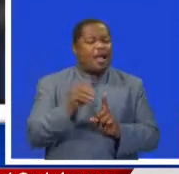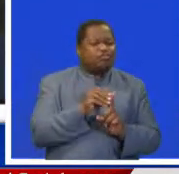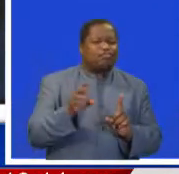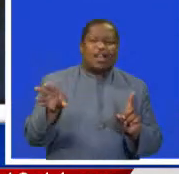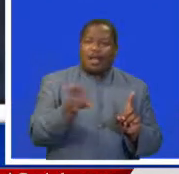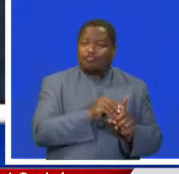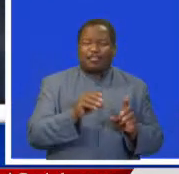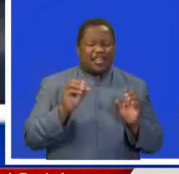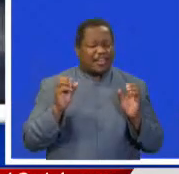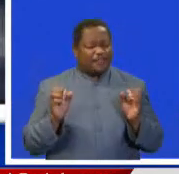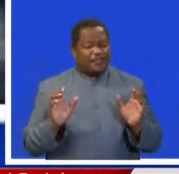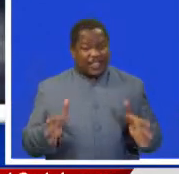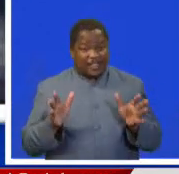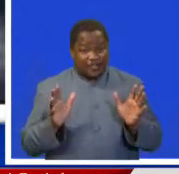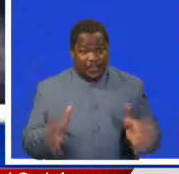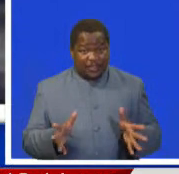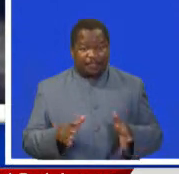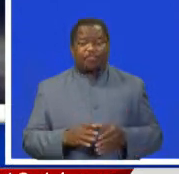nyalo ngalokuthi kunale